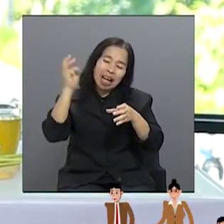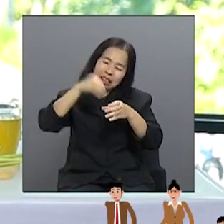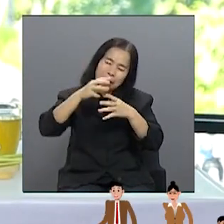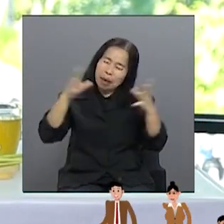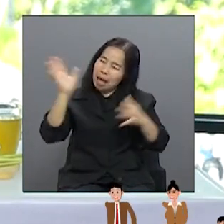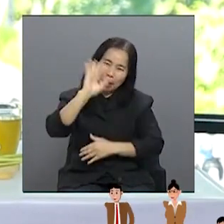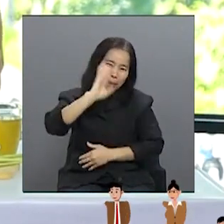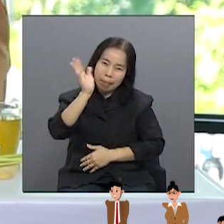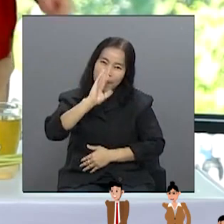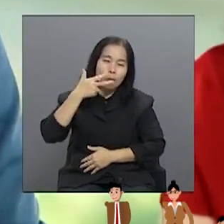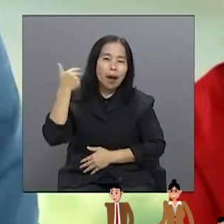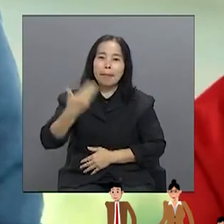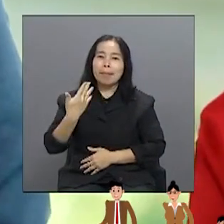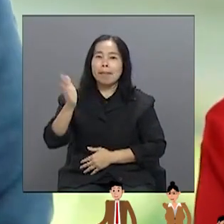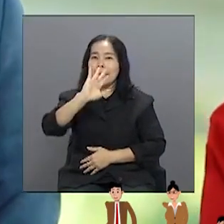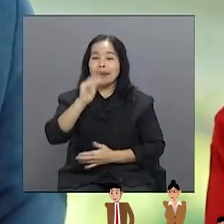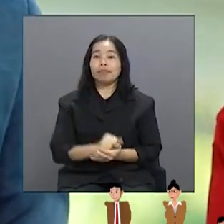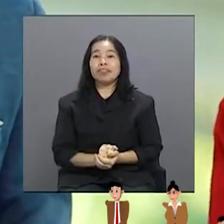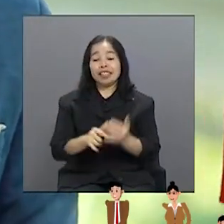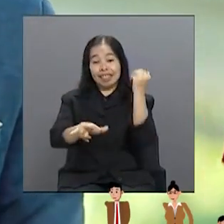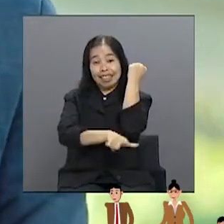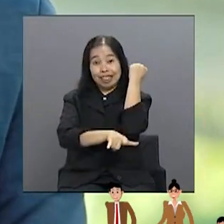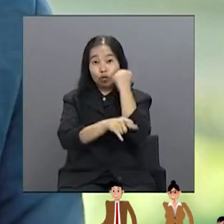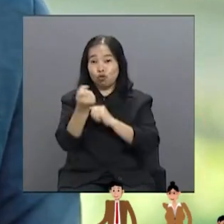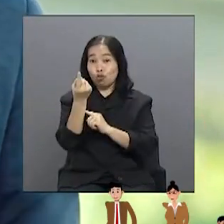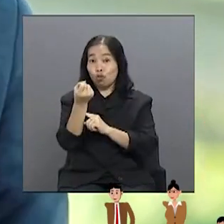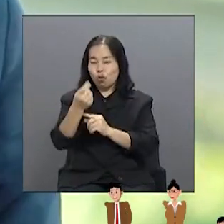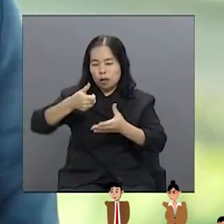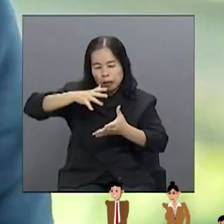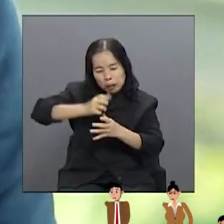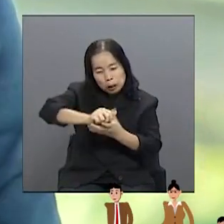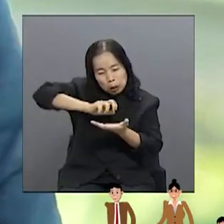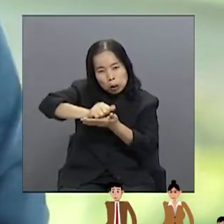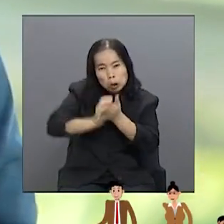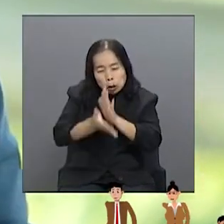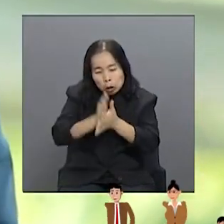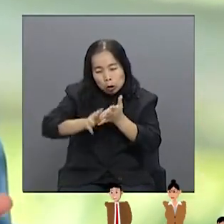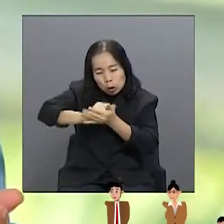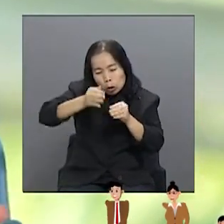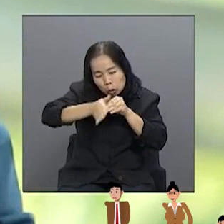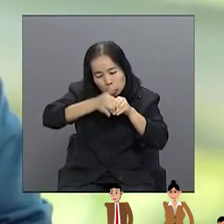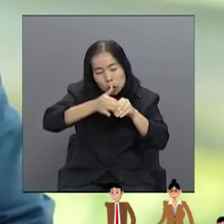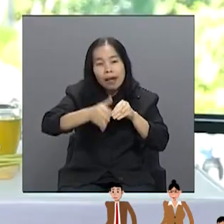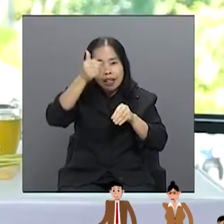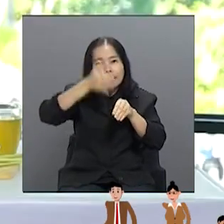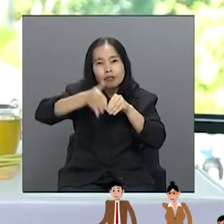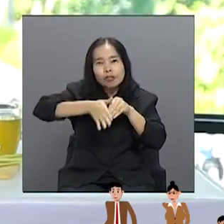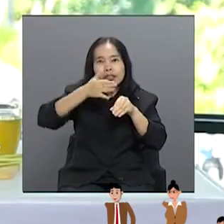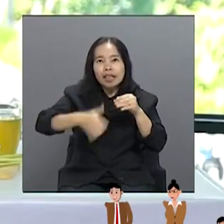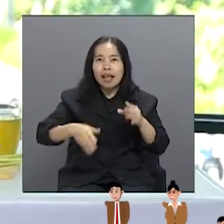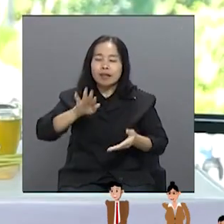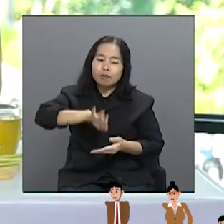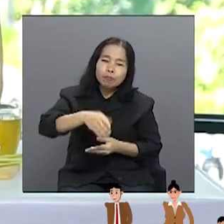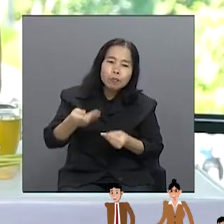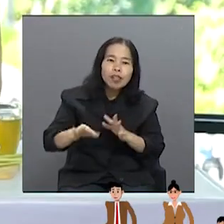ได้เหมือนกันนะครับขิงสดเนี่ยเราจะเอามาทำน้ำขิงเองก็ได้หรือเอามาหั่นซอยเพื่อทำผัดขิง